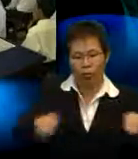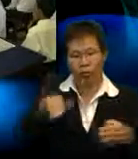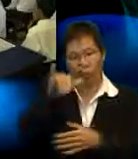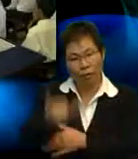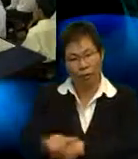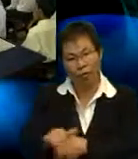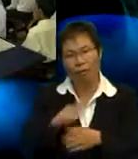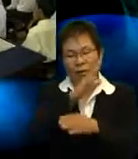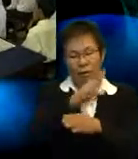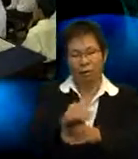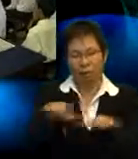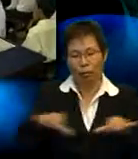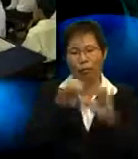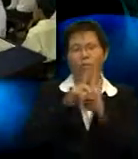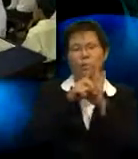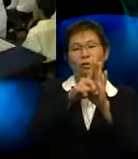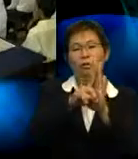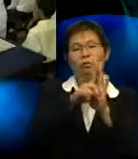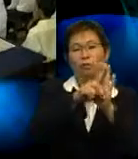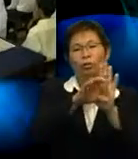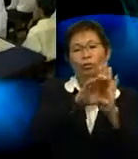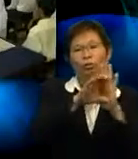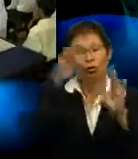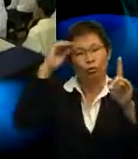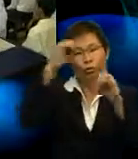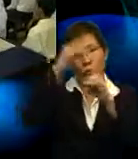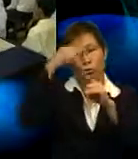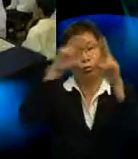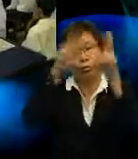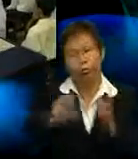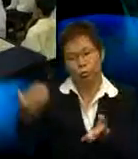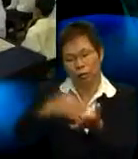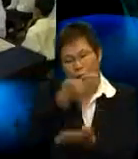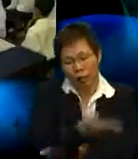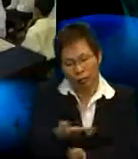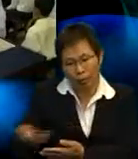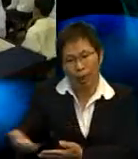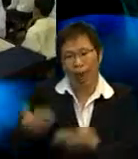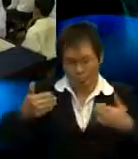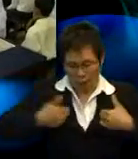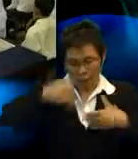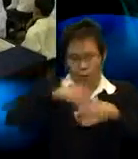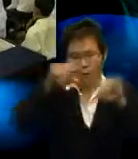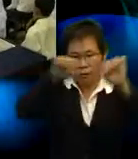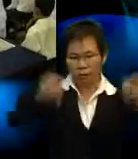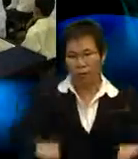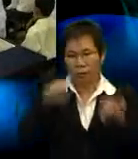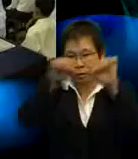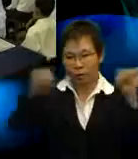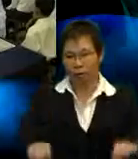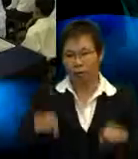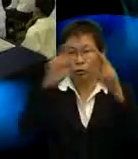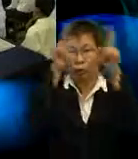serta membuat demonstrasi bertujuan untuk menguji semula bahan-bahan yang terdapat di stesen-stesen uji kaji